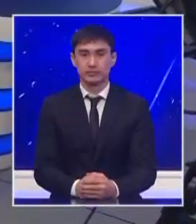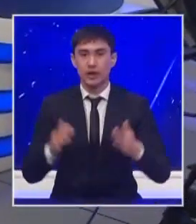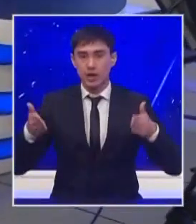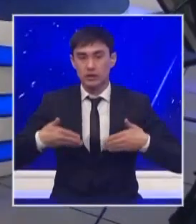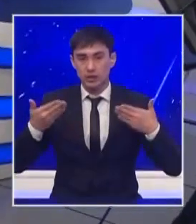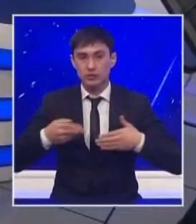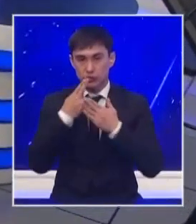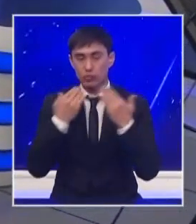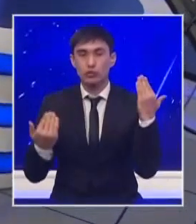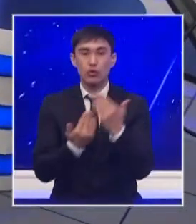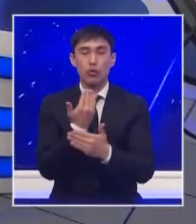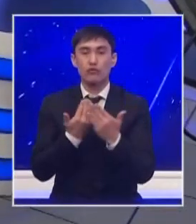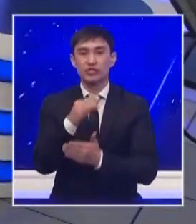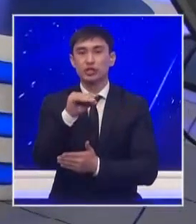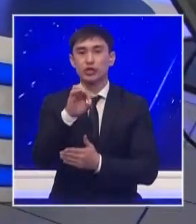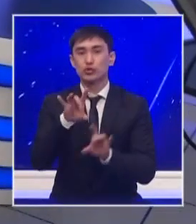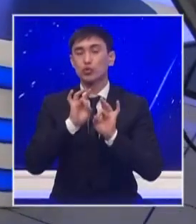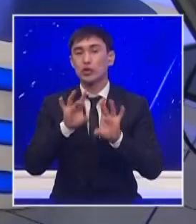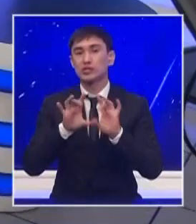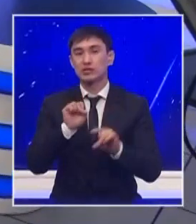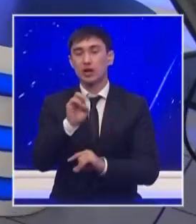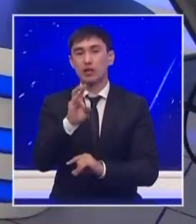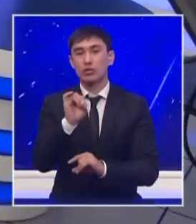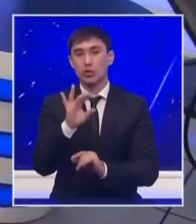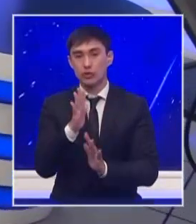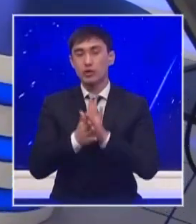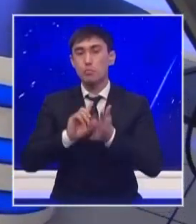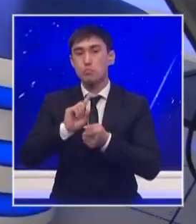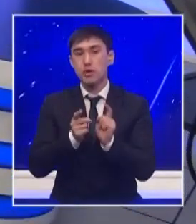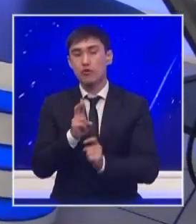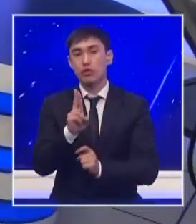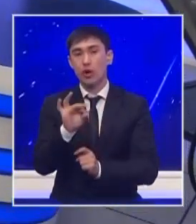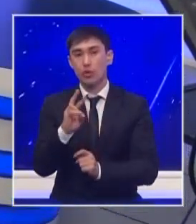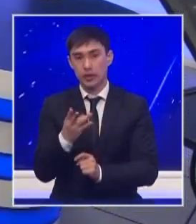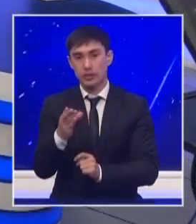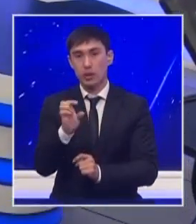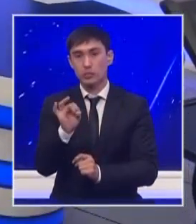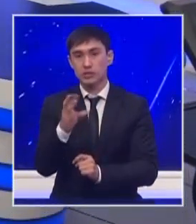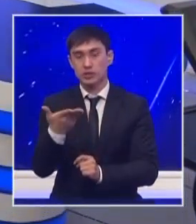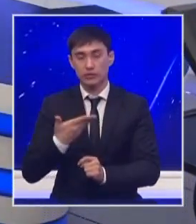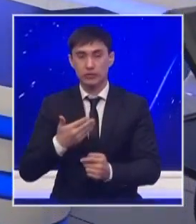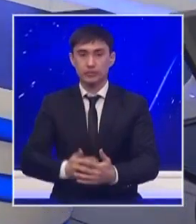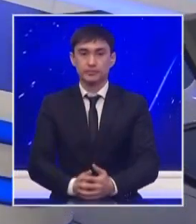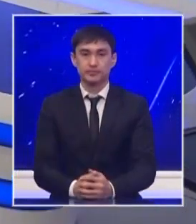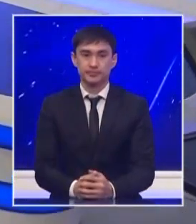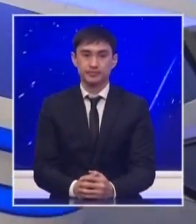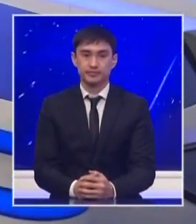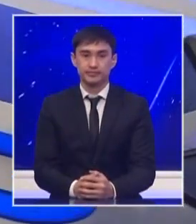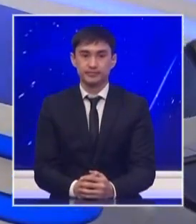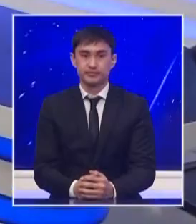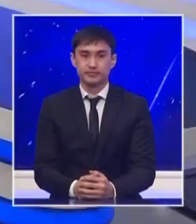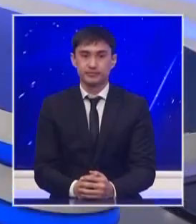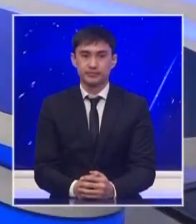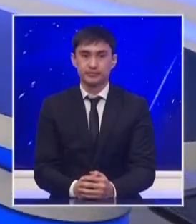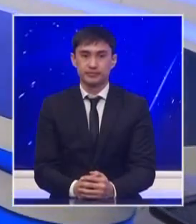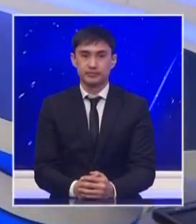Здравствуйте на телеканале Жетысу время новостей в студии прямого эфира Антон капиновский но а сурдоперевод осуществляет как всегда Мой коллега дауренда